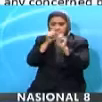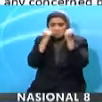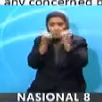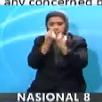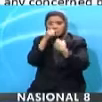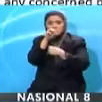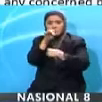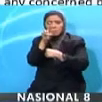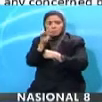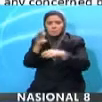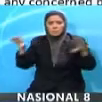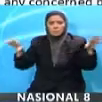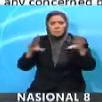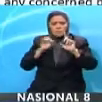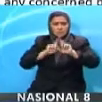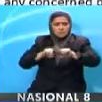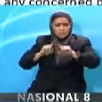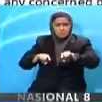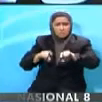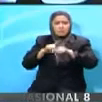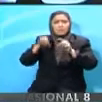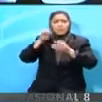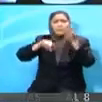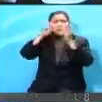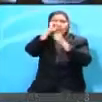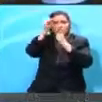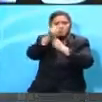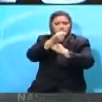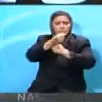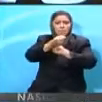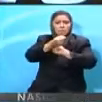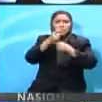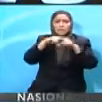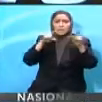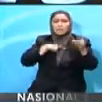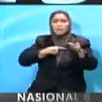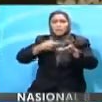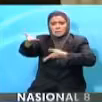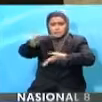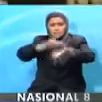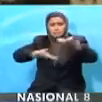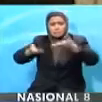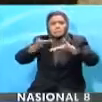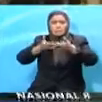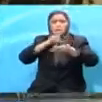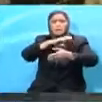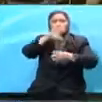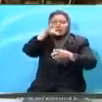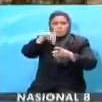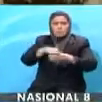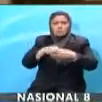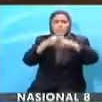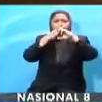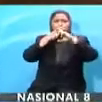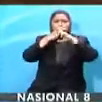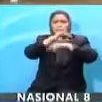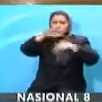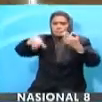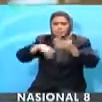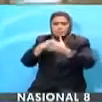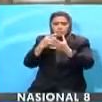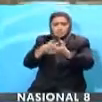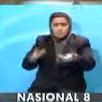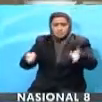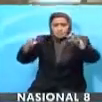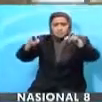jua keadaan interaksi antara 1mdb dan bank termasuk Obligasi kerahsiaan adalah tertakluk kepada kontrak dan